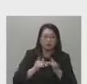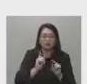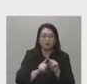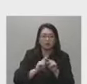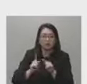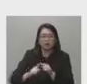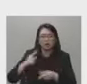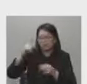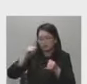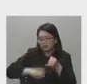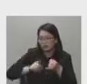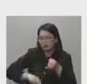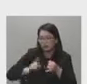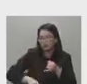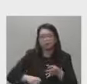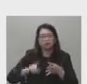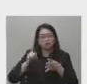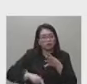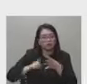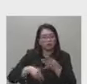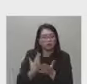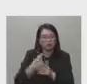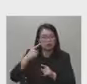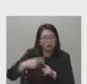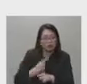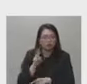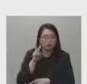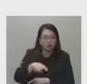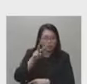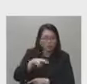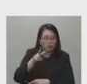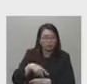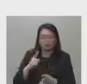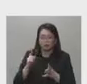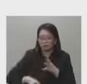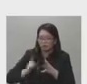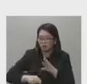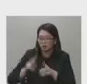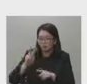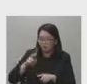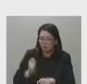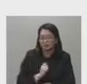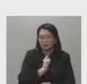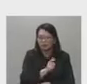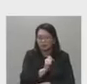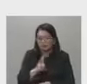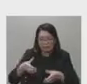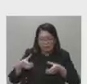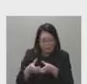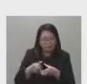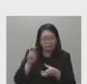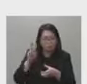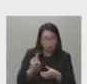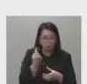ตทุกสิ้นเดือนเดือนละ 2,000 ได้ 2,000 ทำเหมือน2ล้าน 2,000 ไม่ได้ได้คนเดียวนะได้เป็นทีม